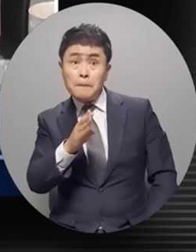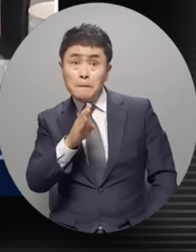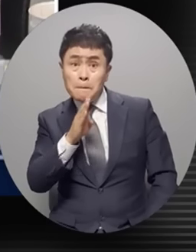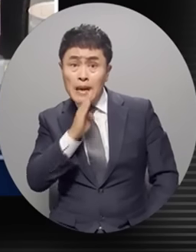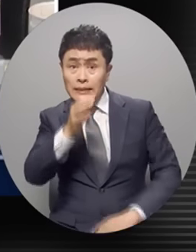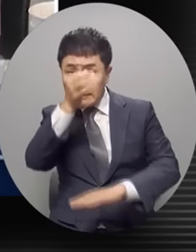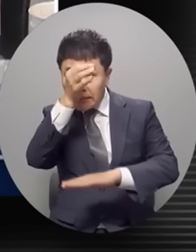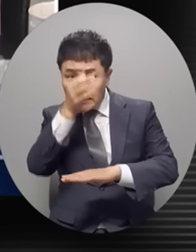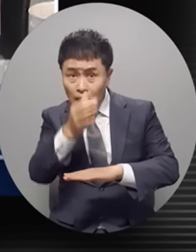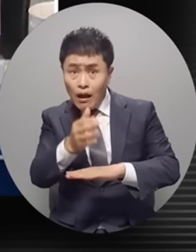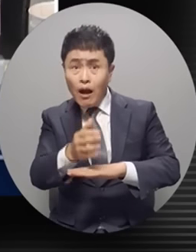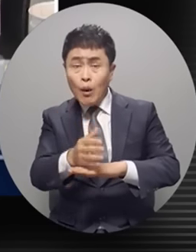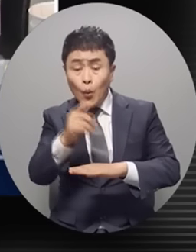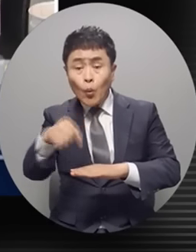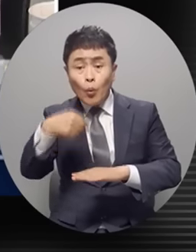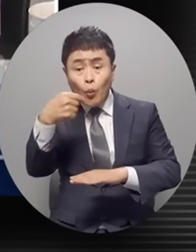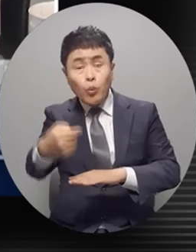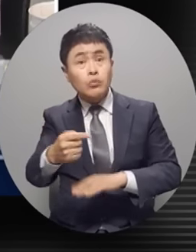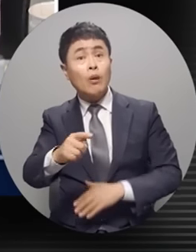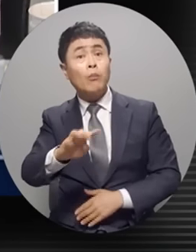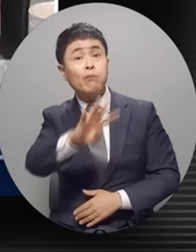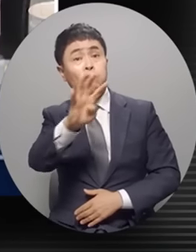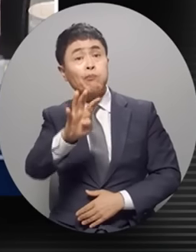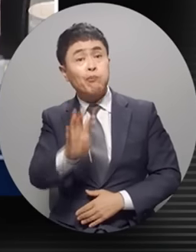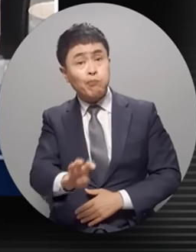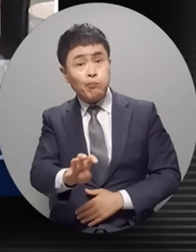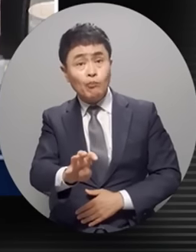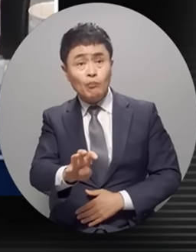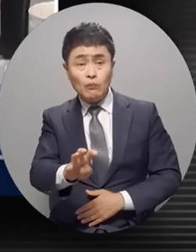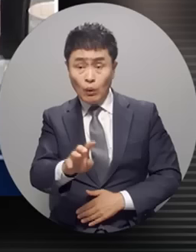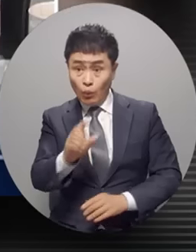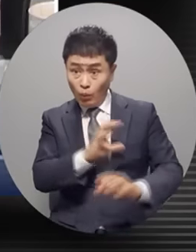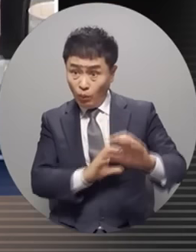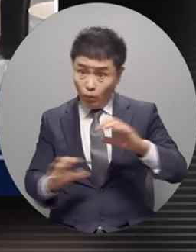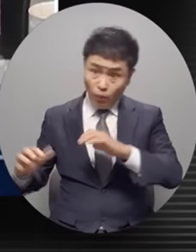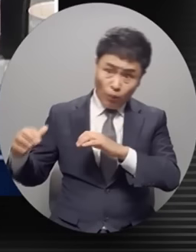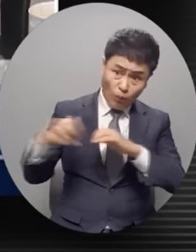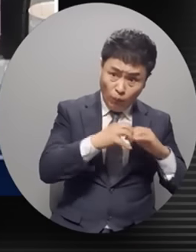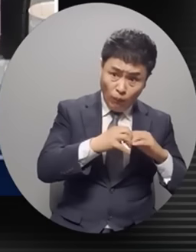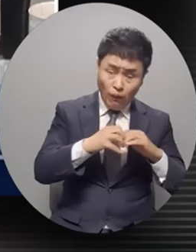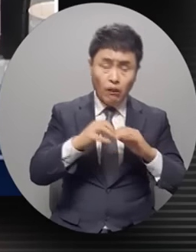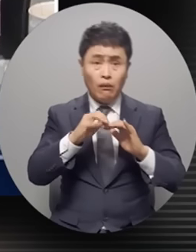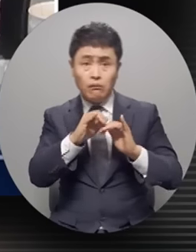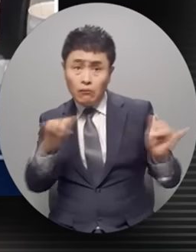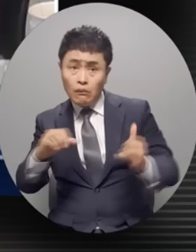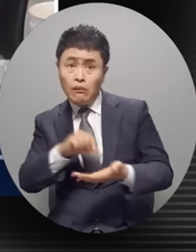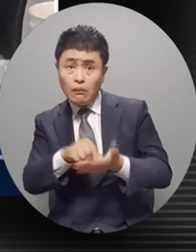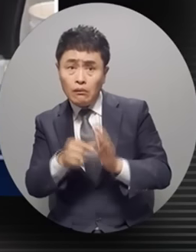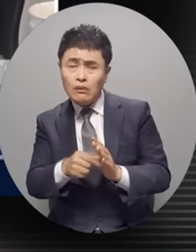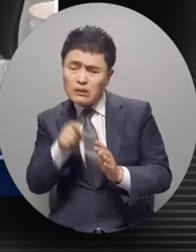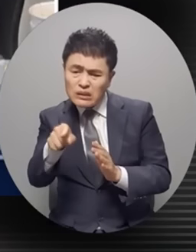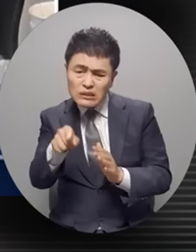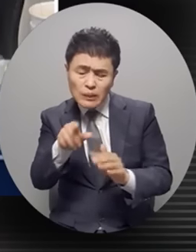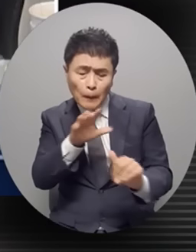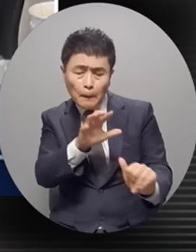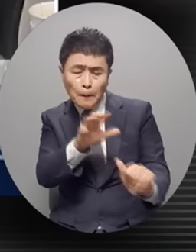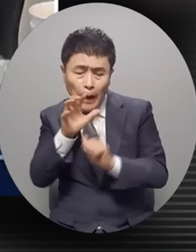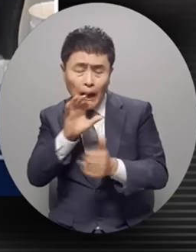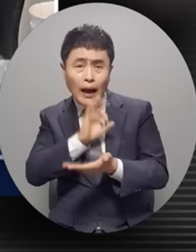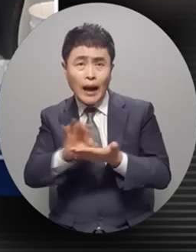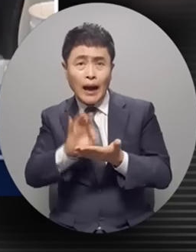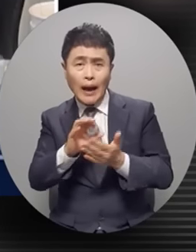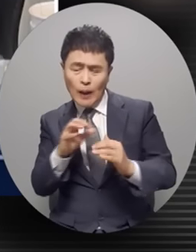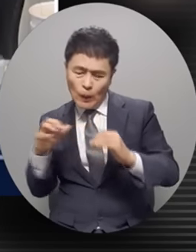하게 되면 그다음은 어떻게 할 거냐는 거죠. 공격하는 사람들이 그것을 빌미로 더